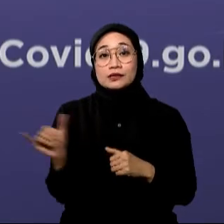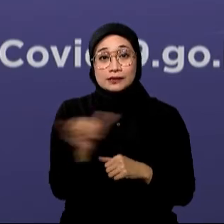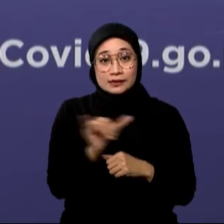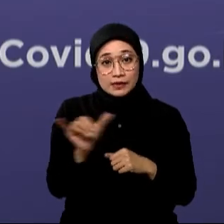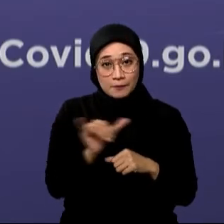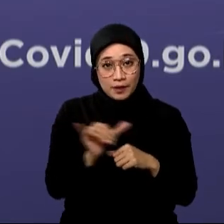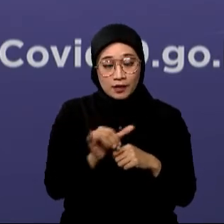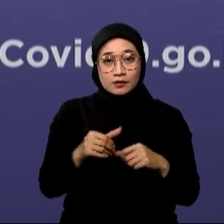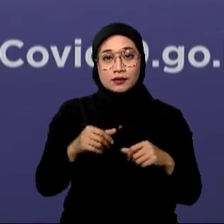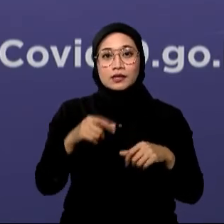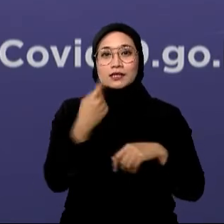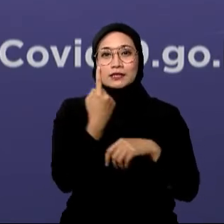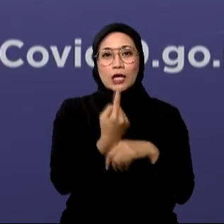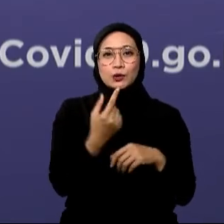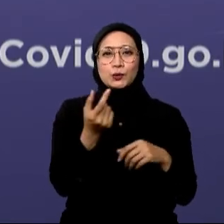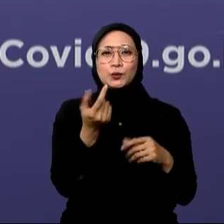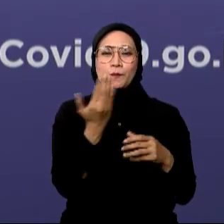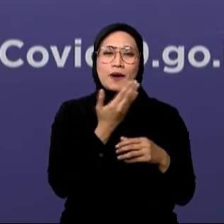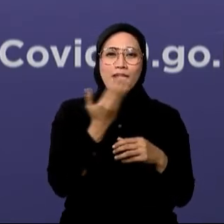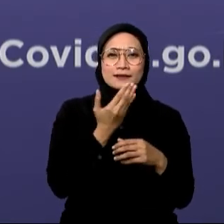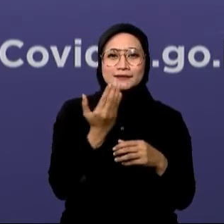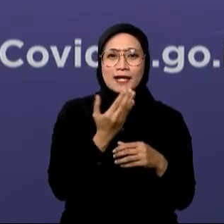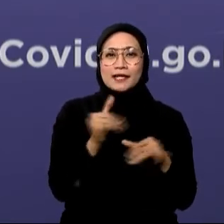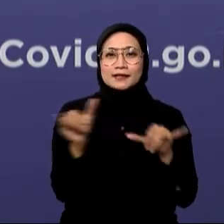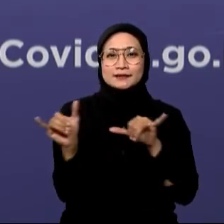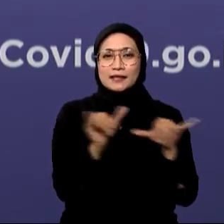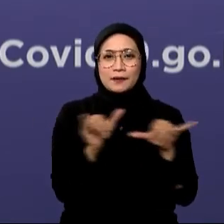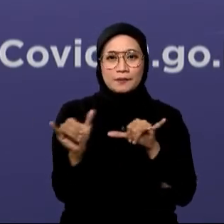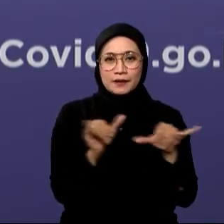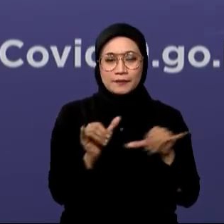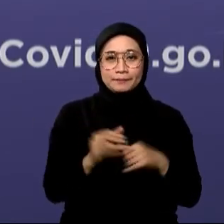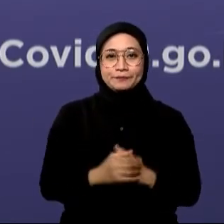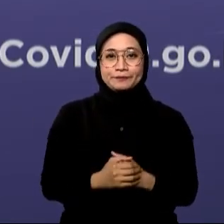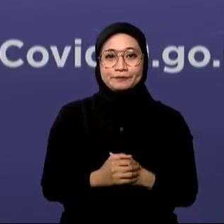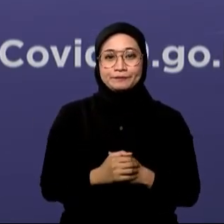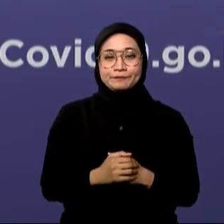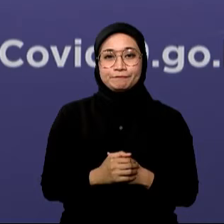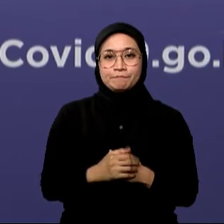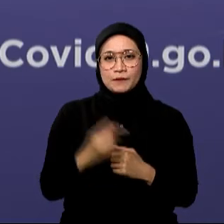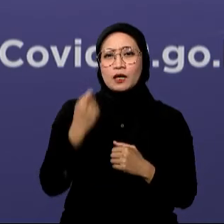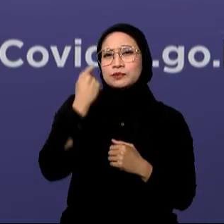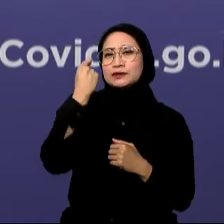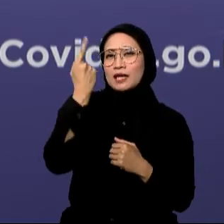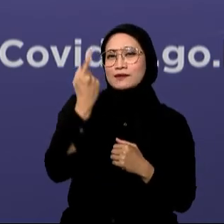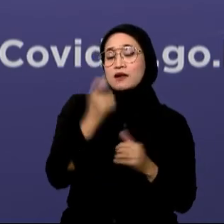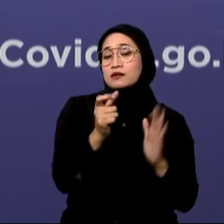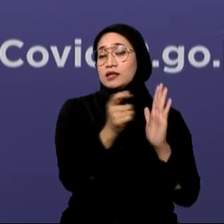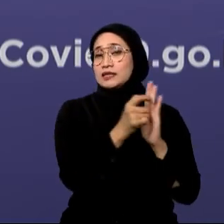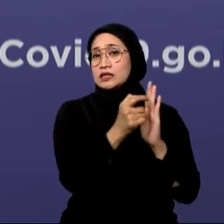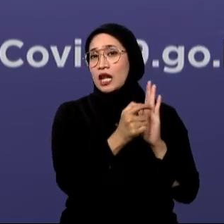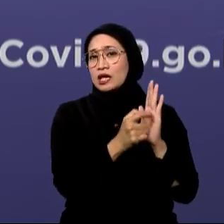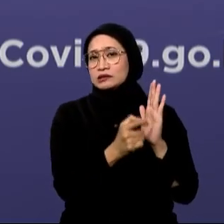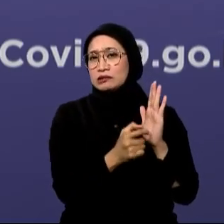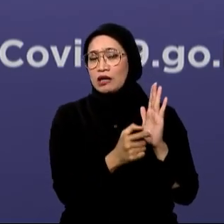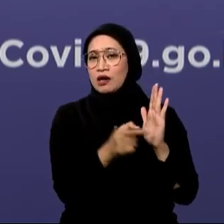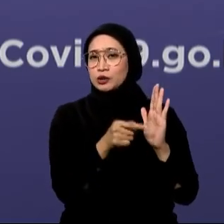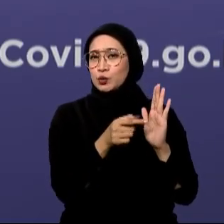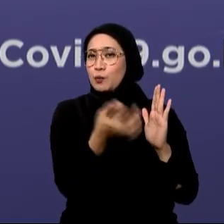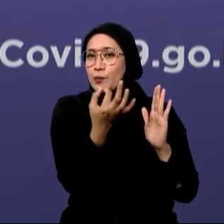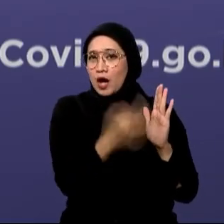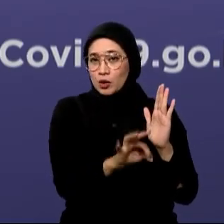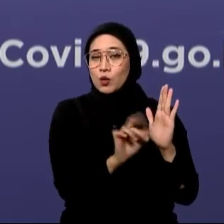sama, dengan satu bahasa yang sama. Kami menyadari bahwa beberapa istilah dirasakan